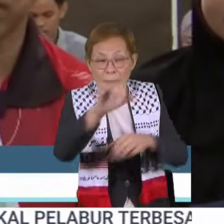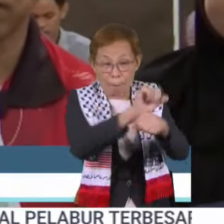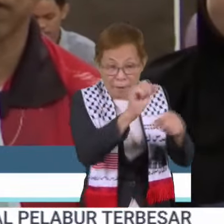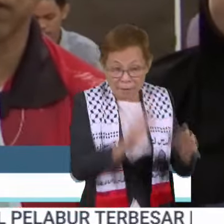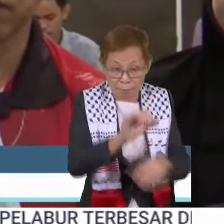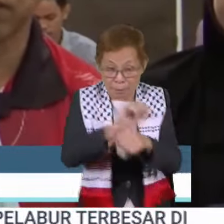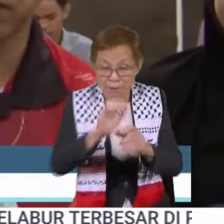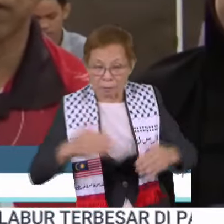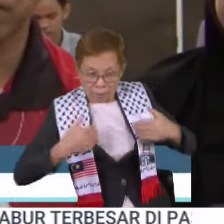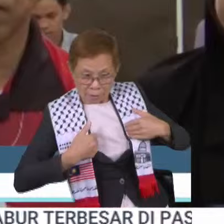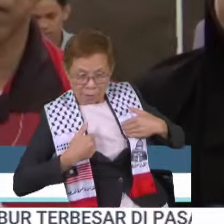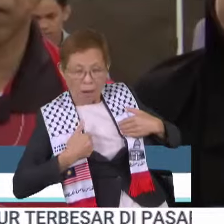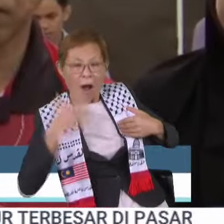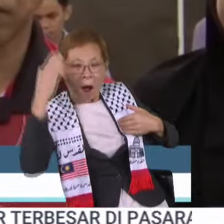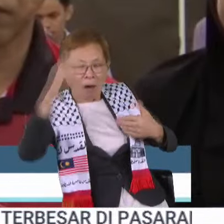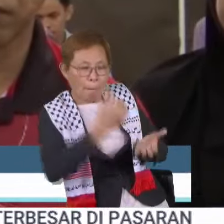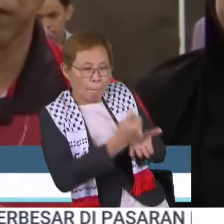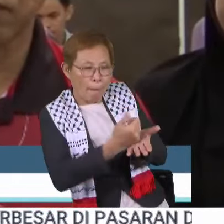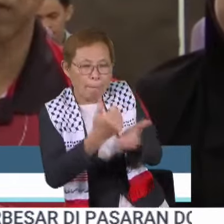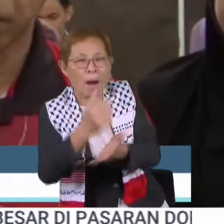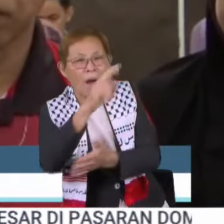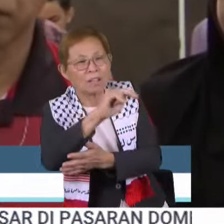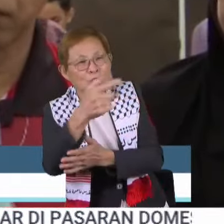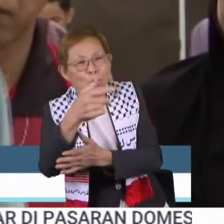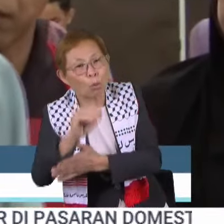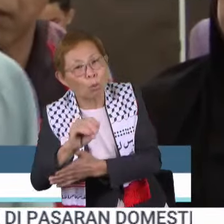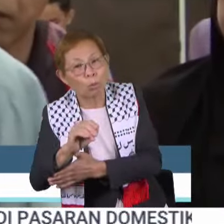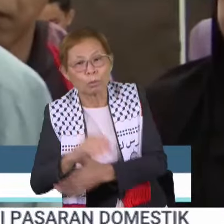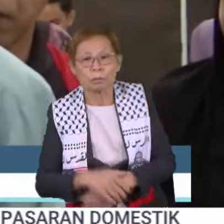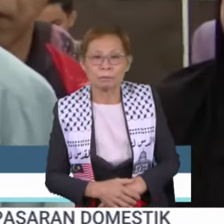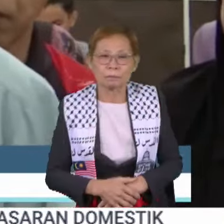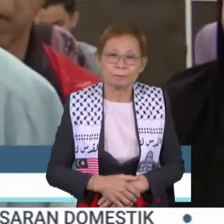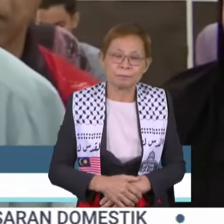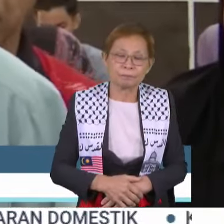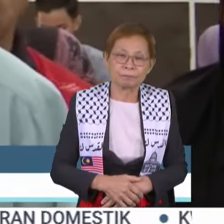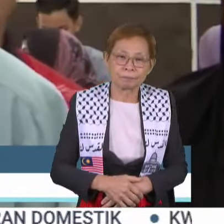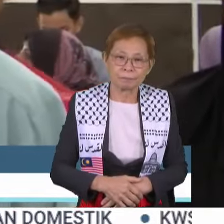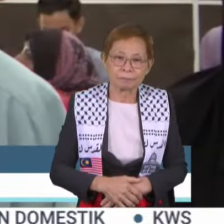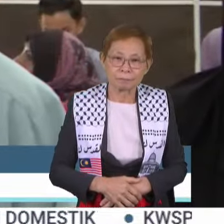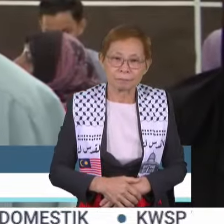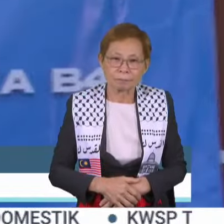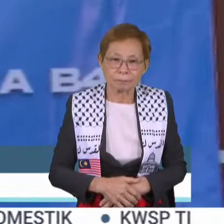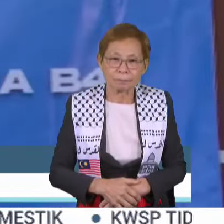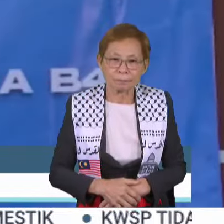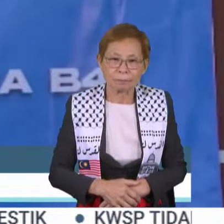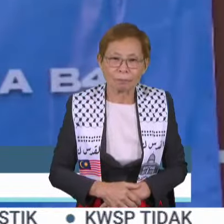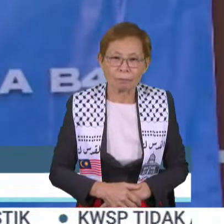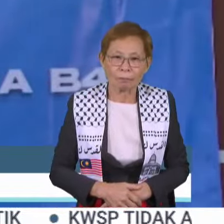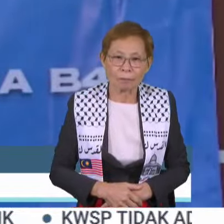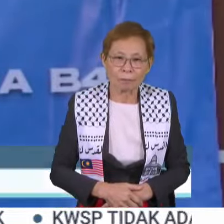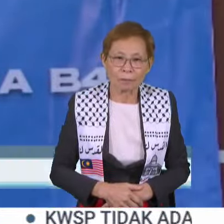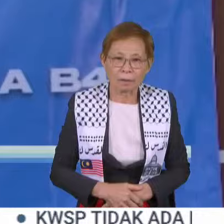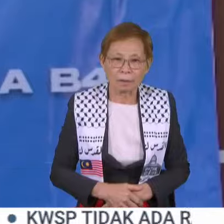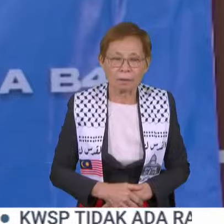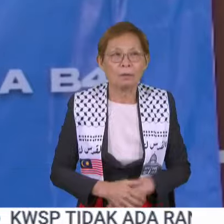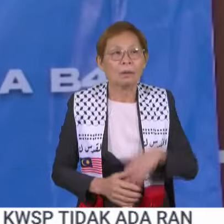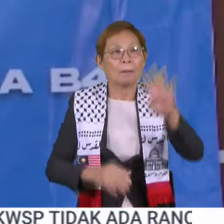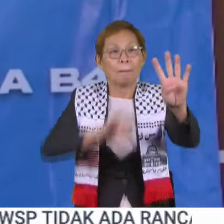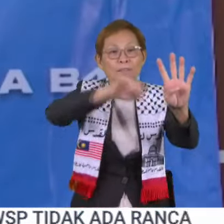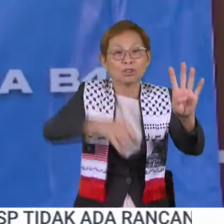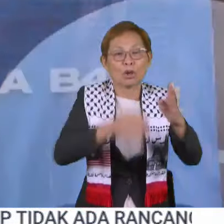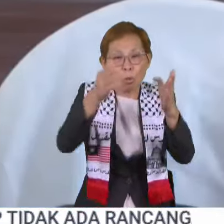mereka ada akan membantu ng Di mana mereka diuk seramai